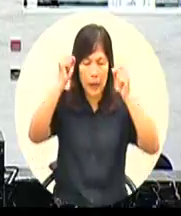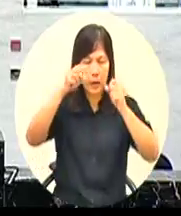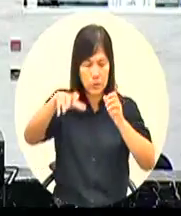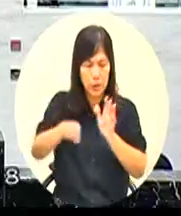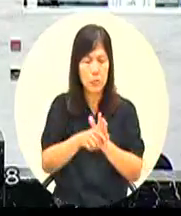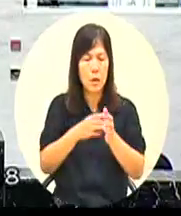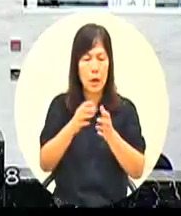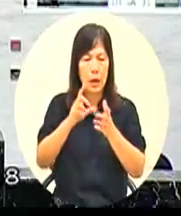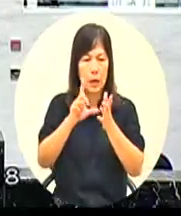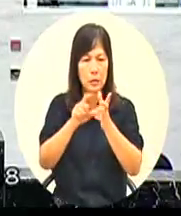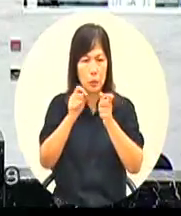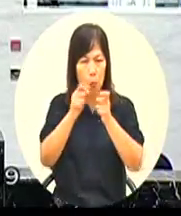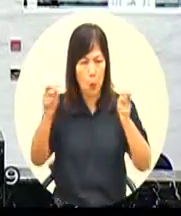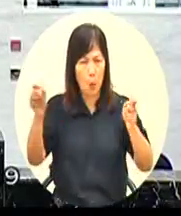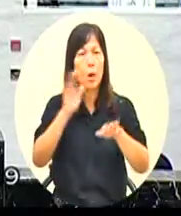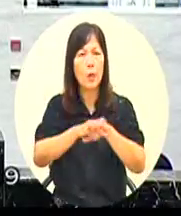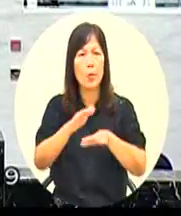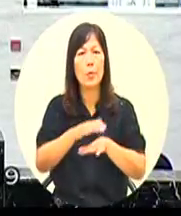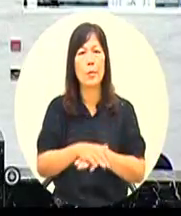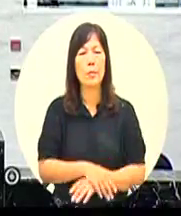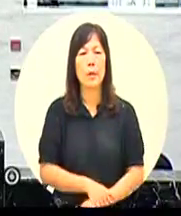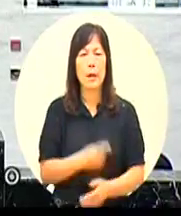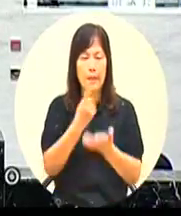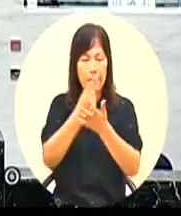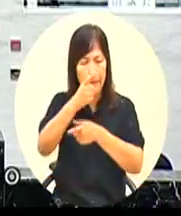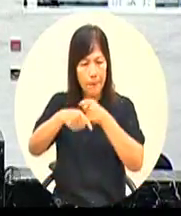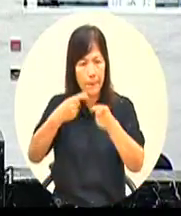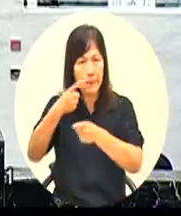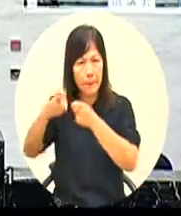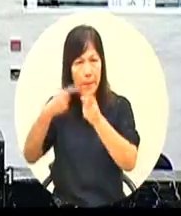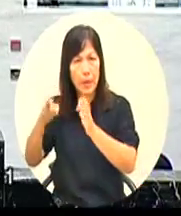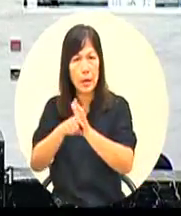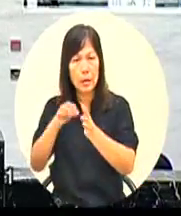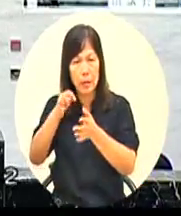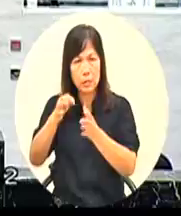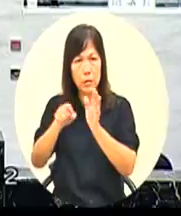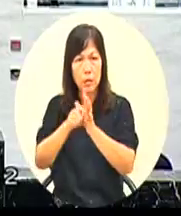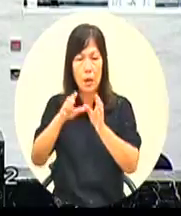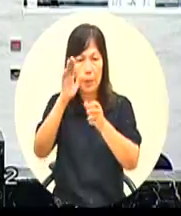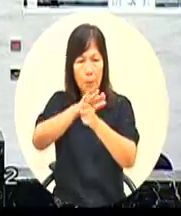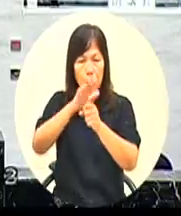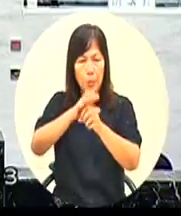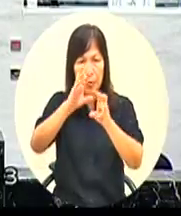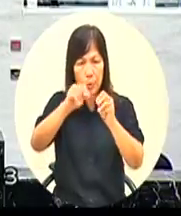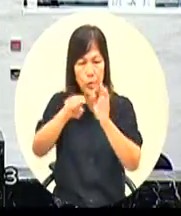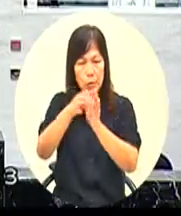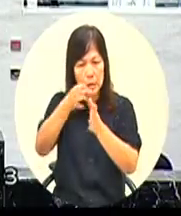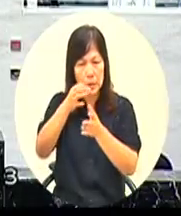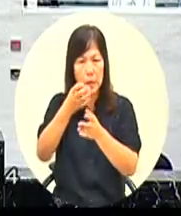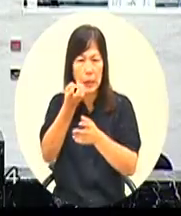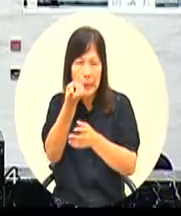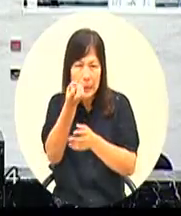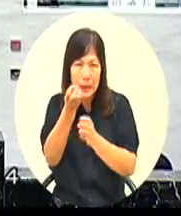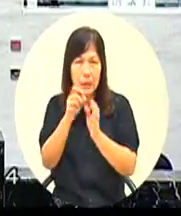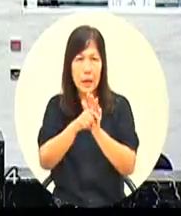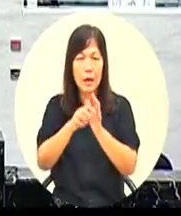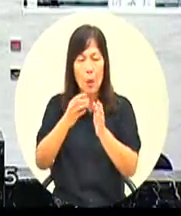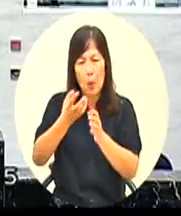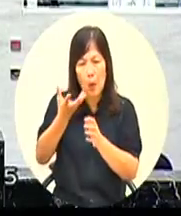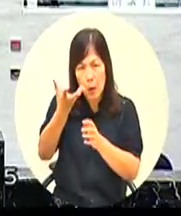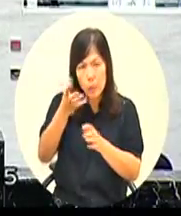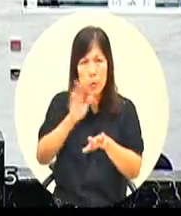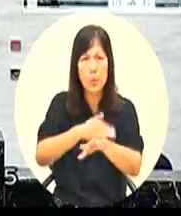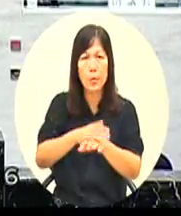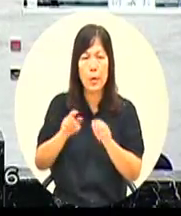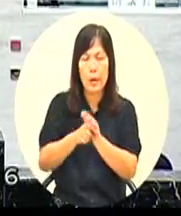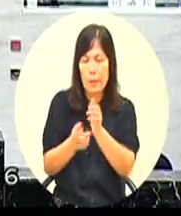用的年限会非常的长，那每一年呢他编列的这个红土补土的预算其实不多也不高，这个其实是可以鼓